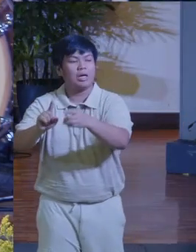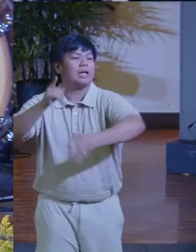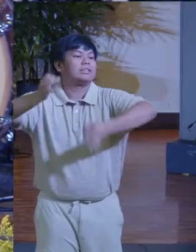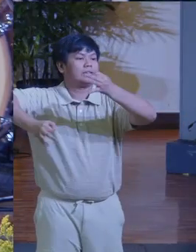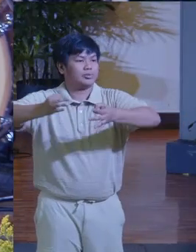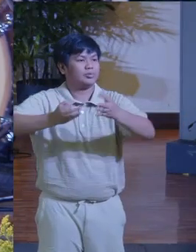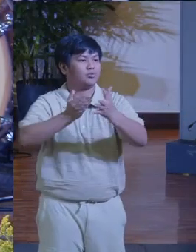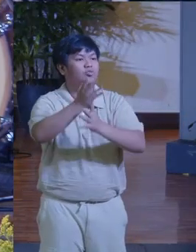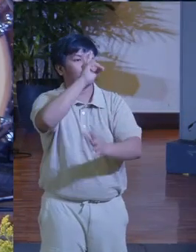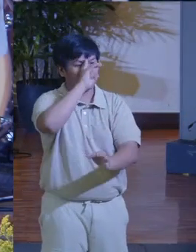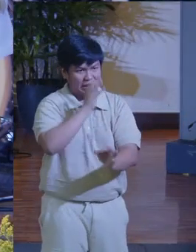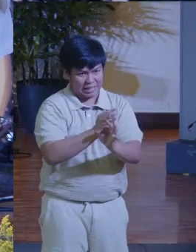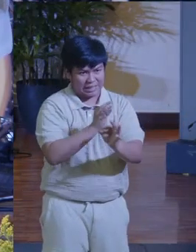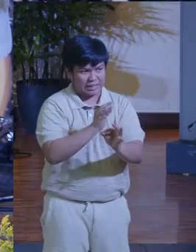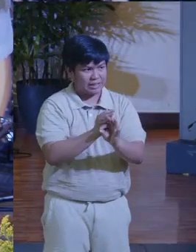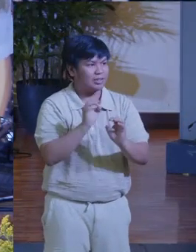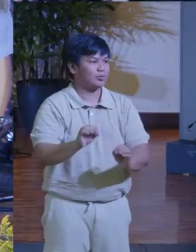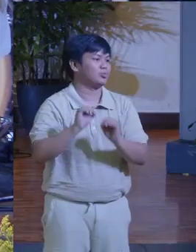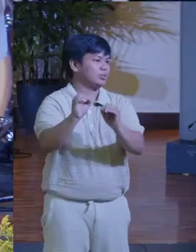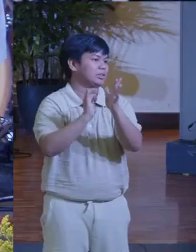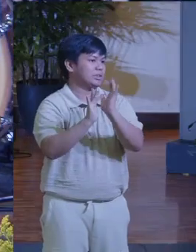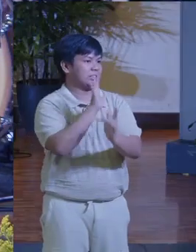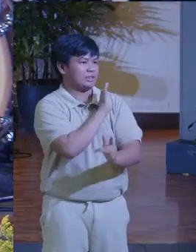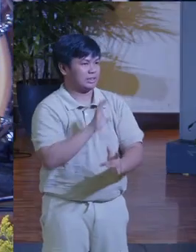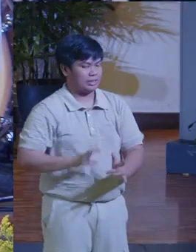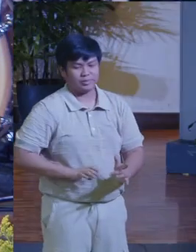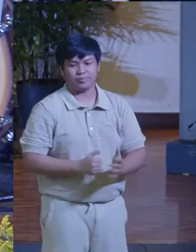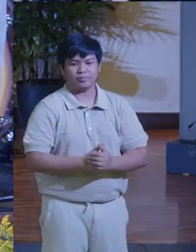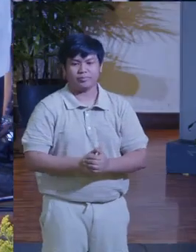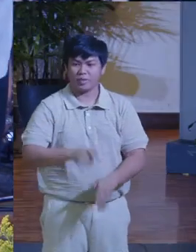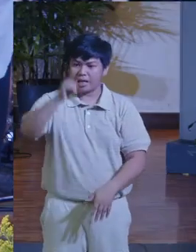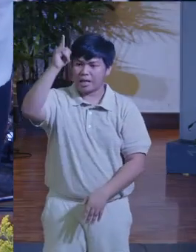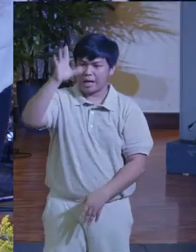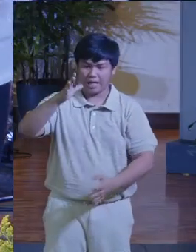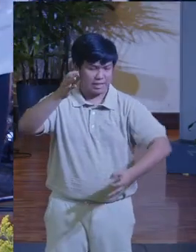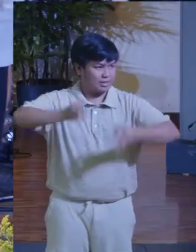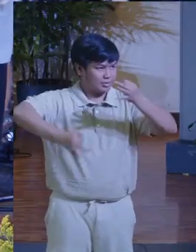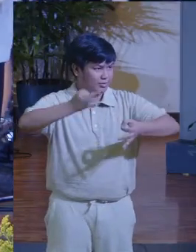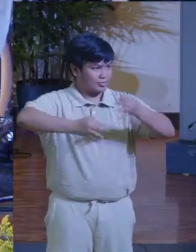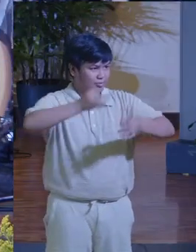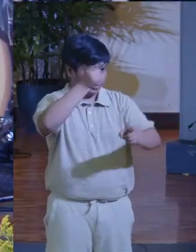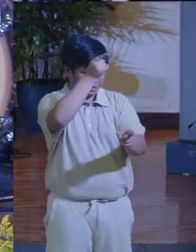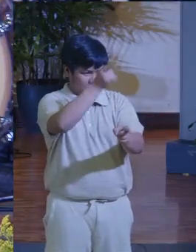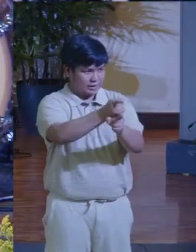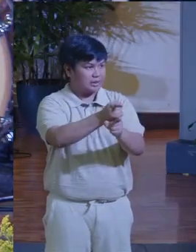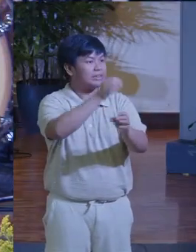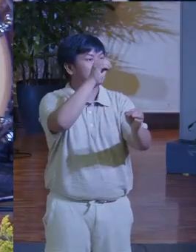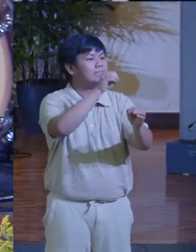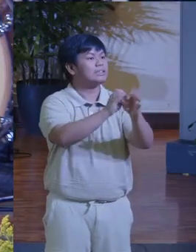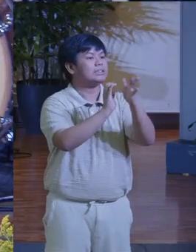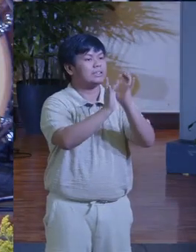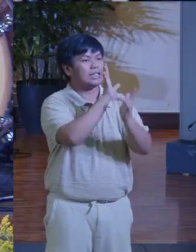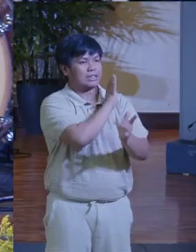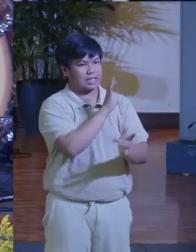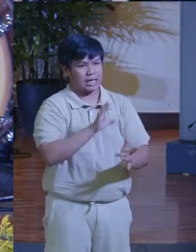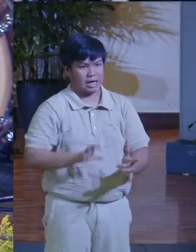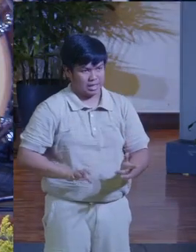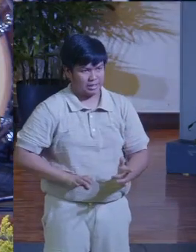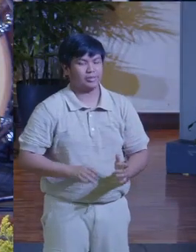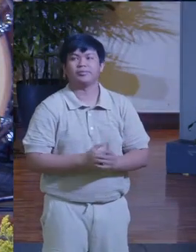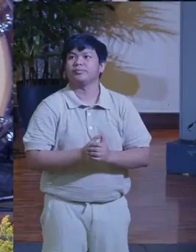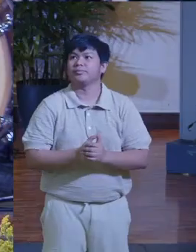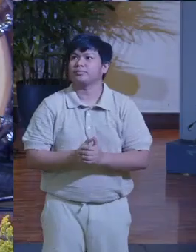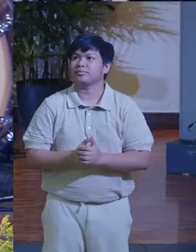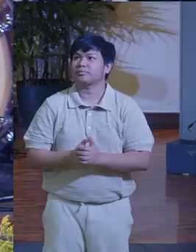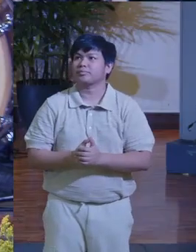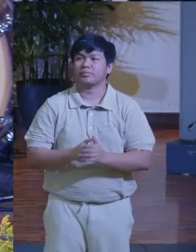faith. Sabi sa verse 22, the righteousness of God through faith in Jesus Christ.